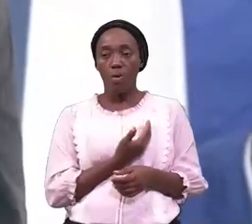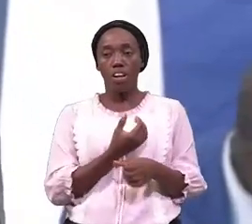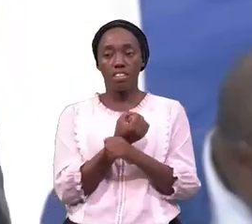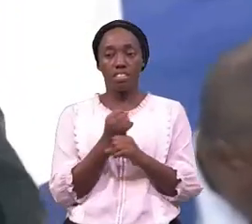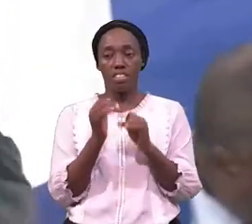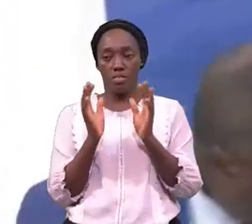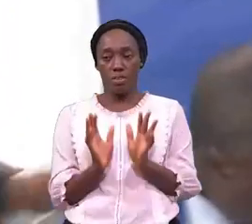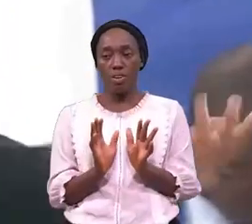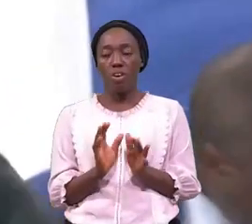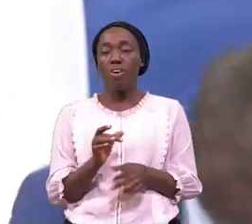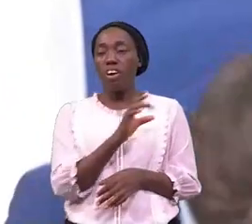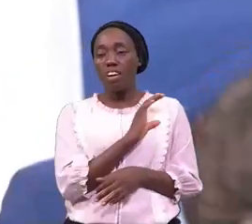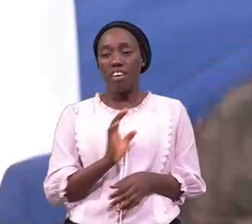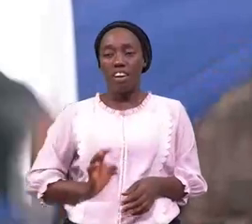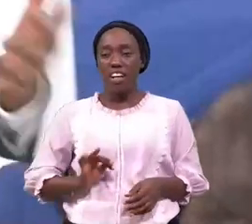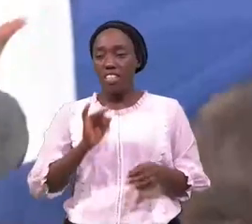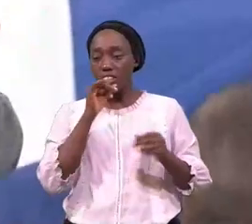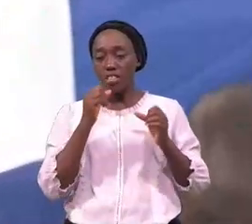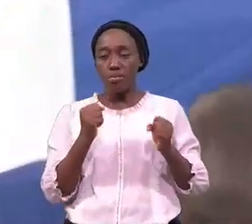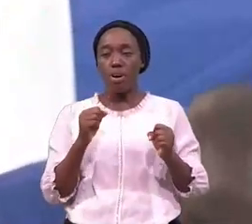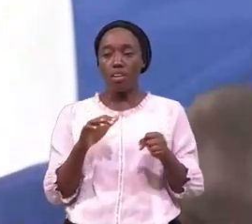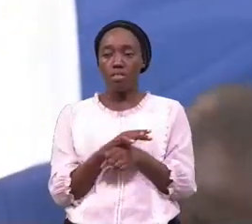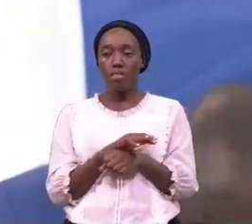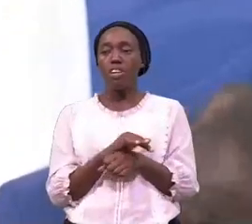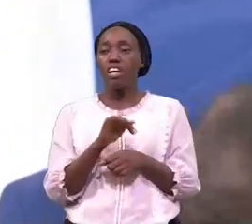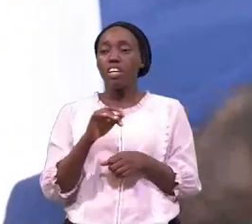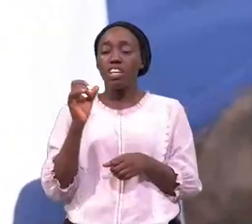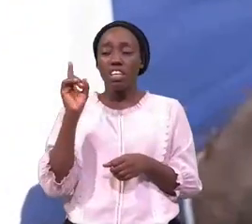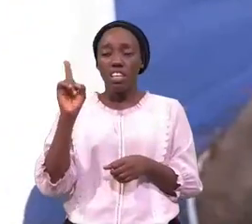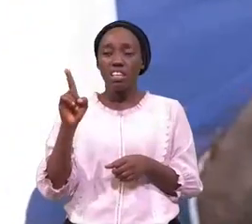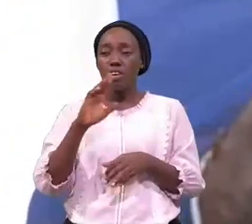Christ est le Souverain. Christ est le tout en tous. »